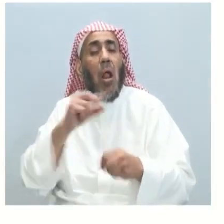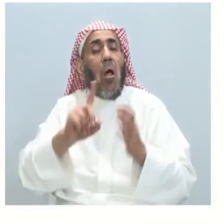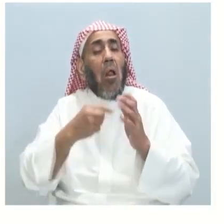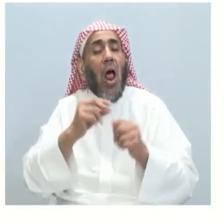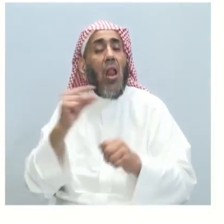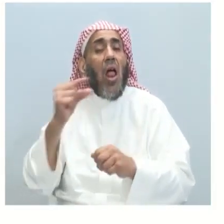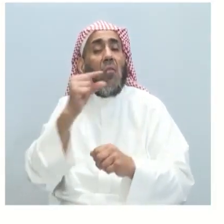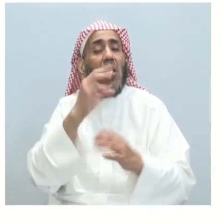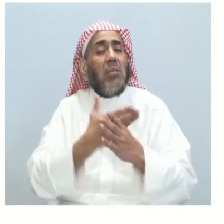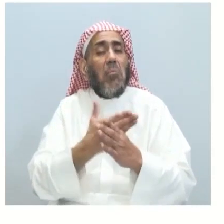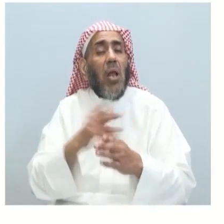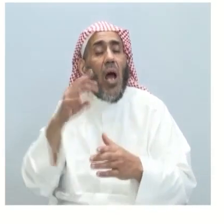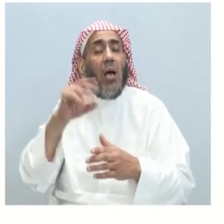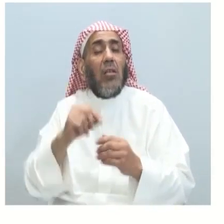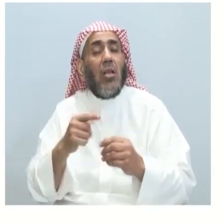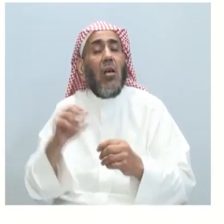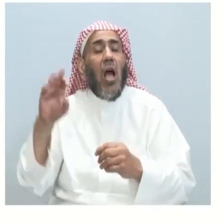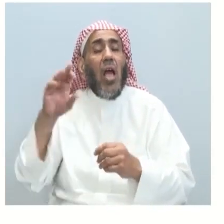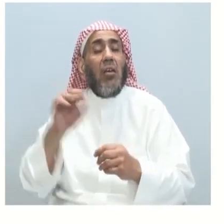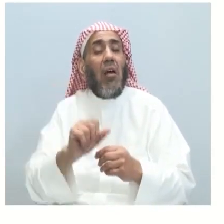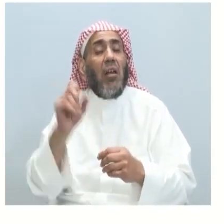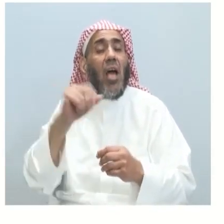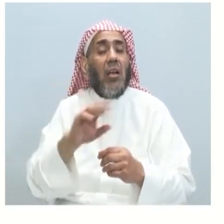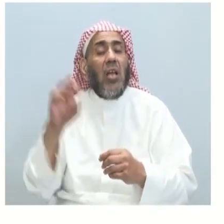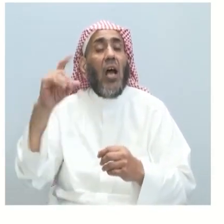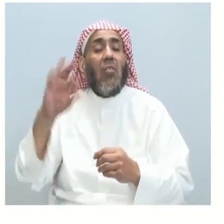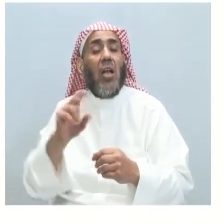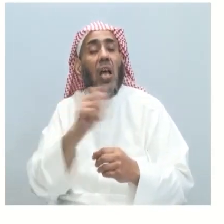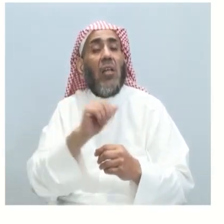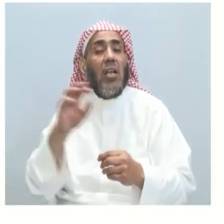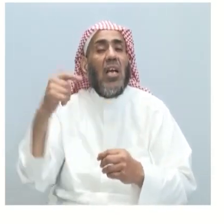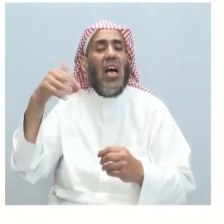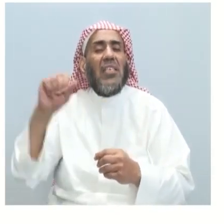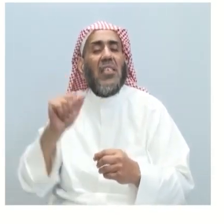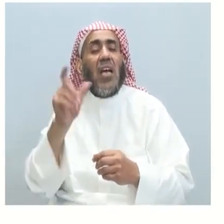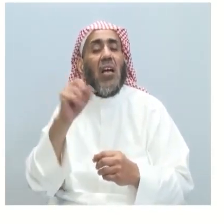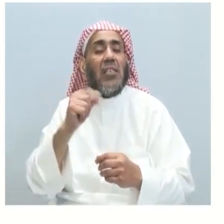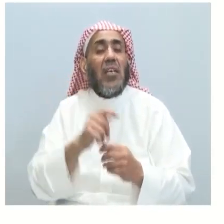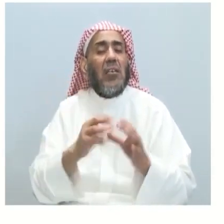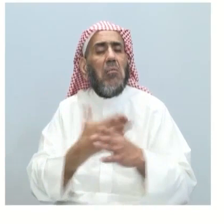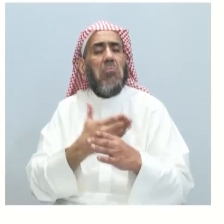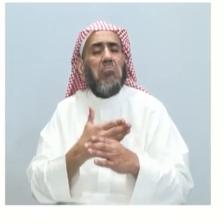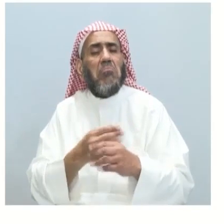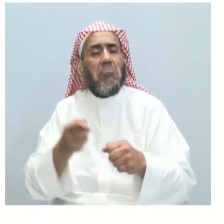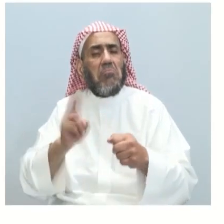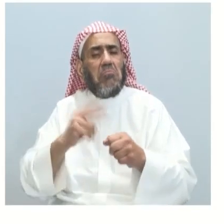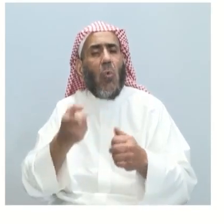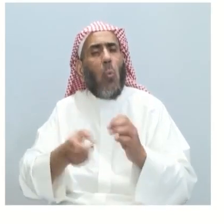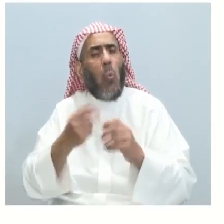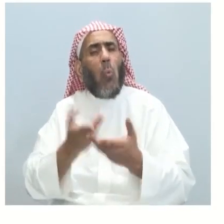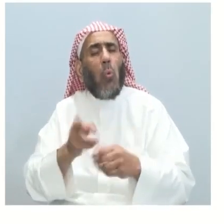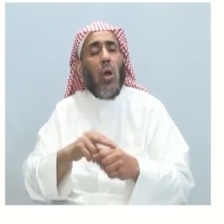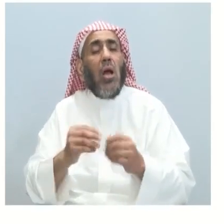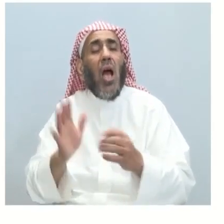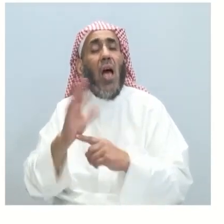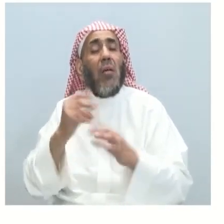العقاد لماذا هنا ذكر قال حيران وحيران يقضان يقضان غصان غصان ما رايكم طبعا هنا